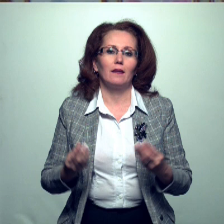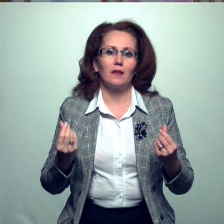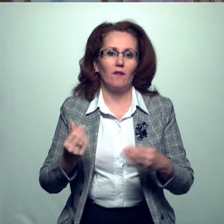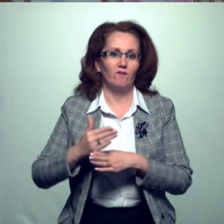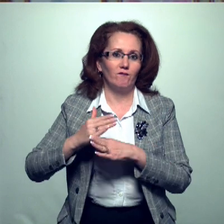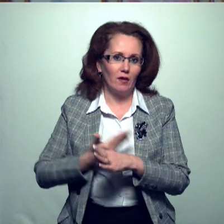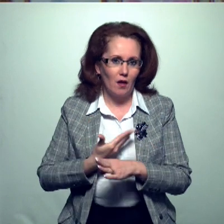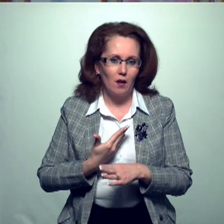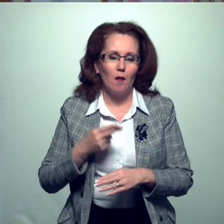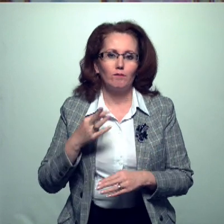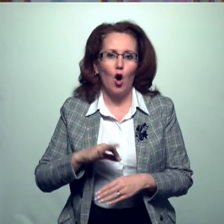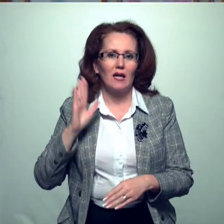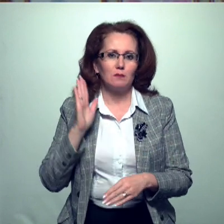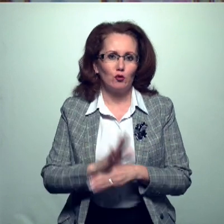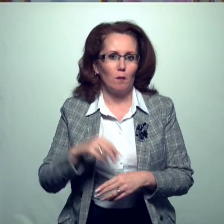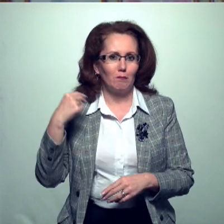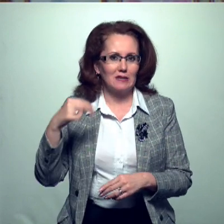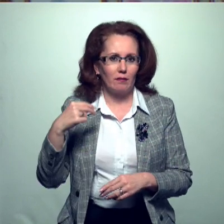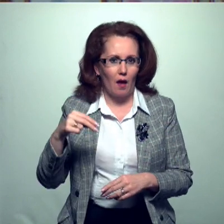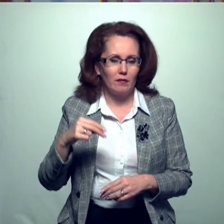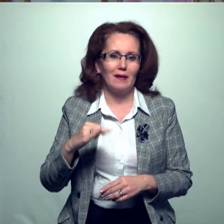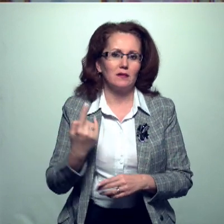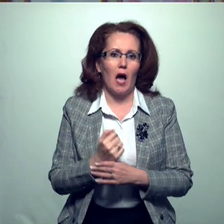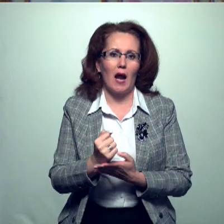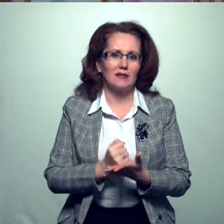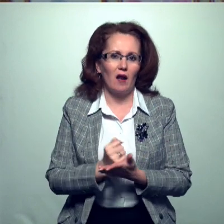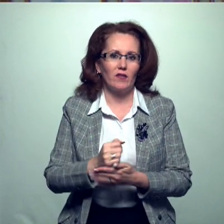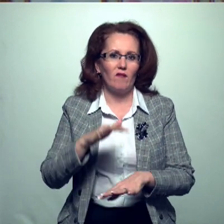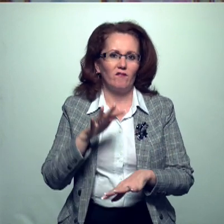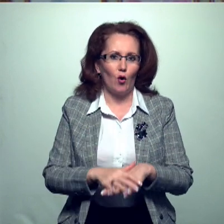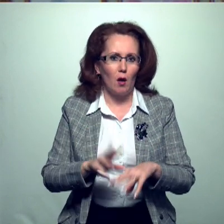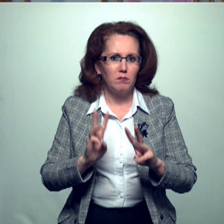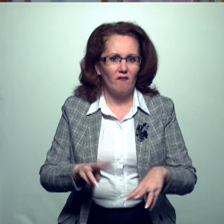Деньги выделены по распоряжению президента из резервного фонда правительства.